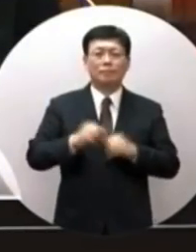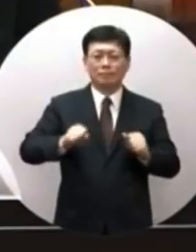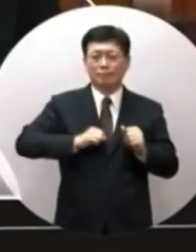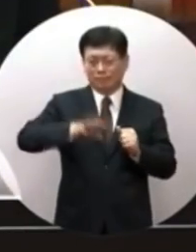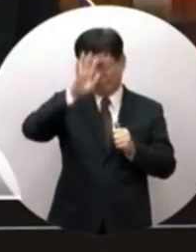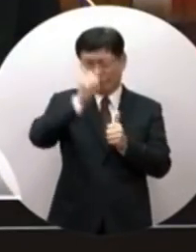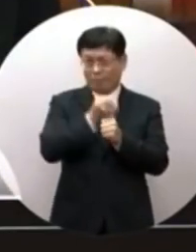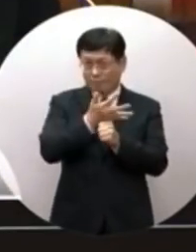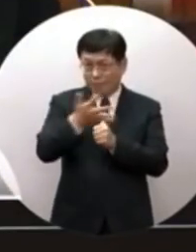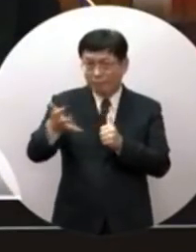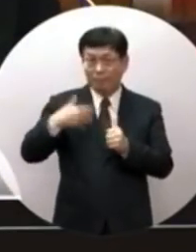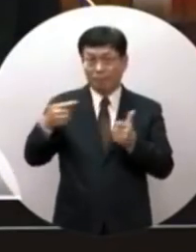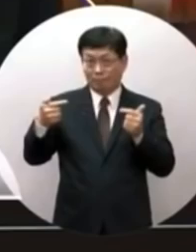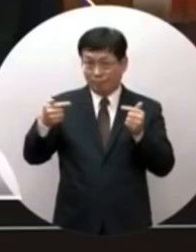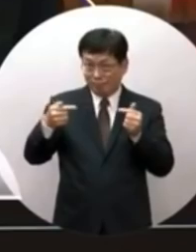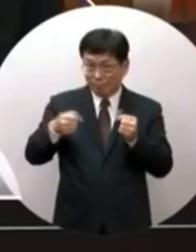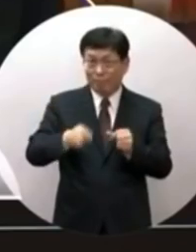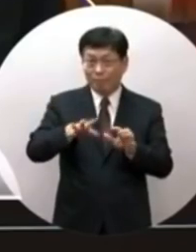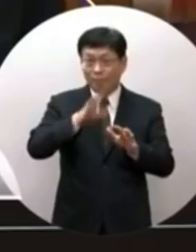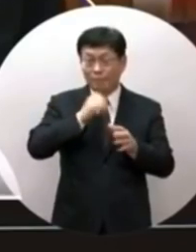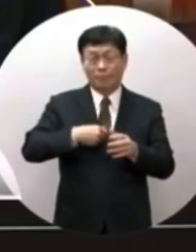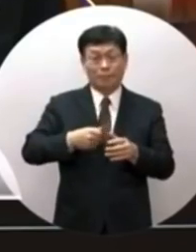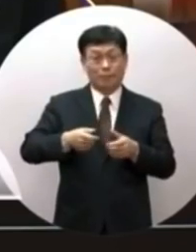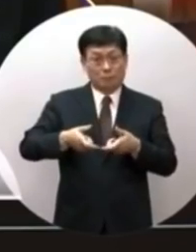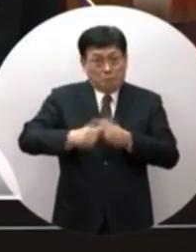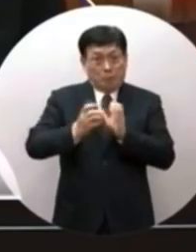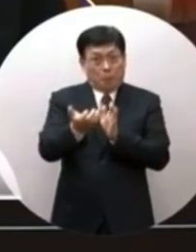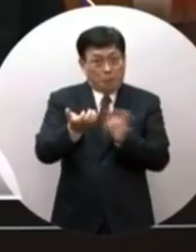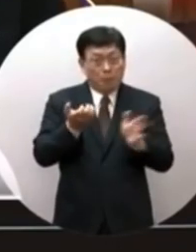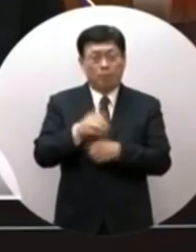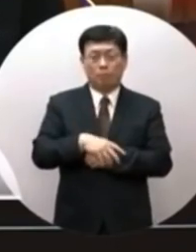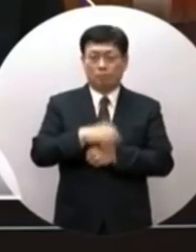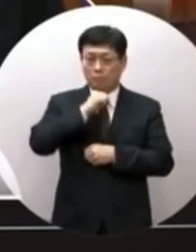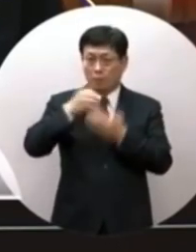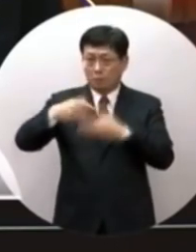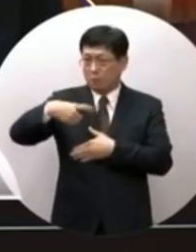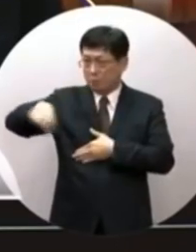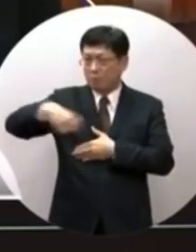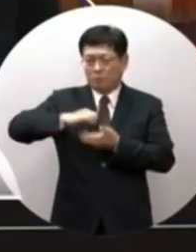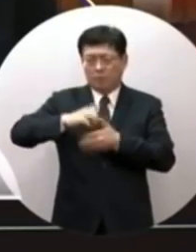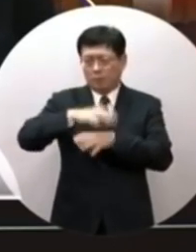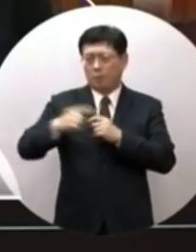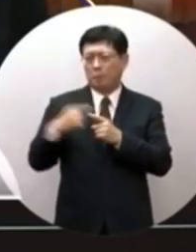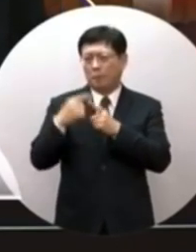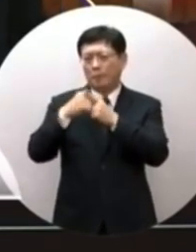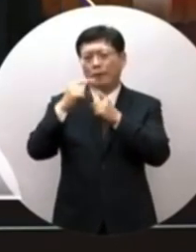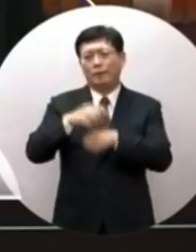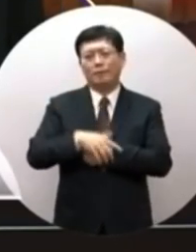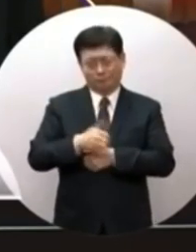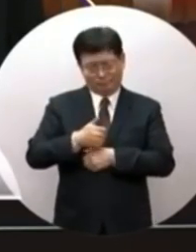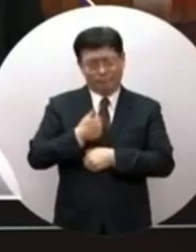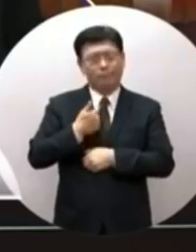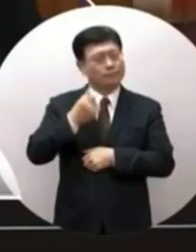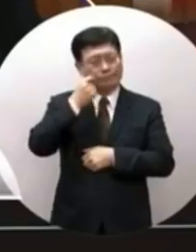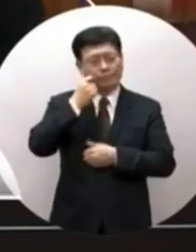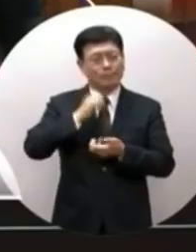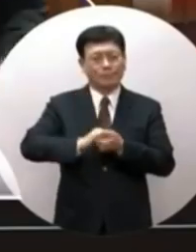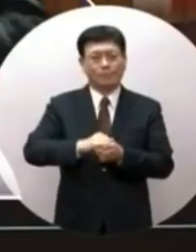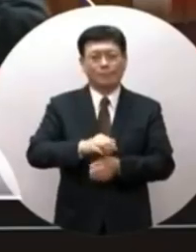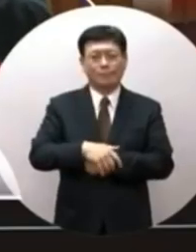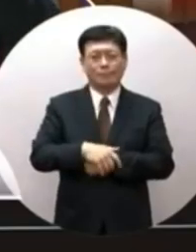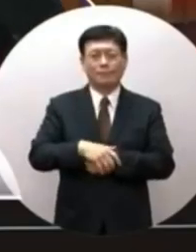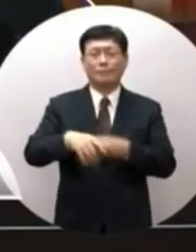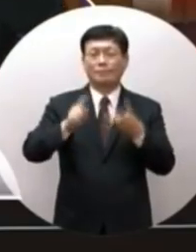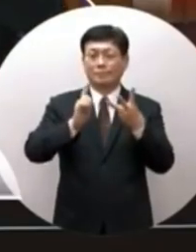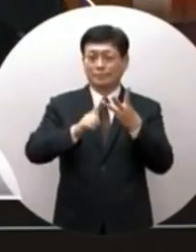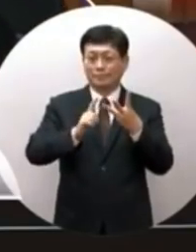情消失、复原工作完成前，两岸必有争执，也去定是非。好、哦，